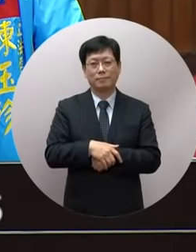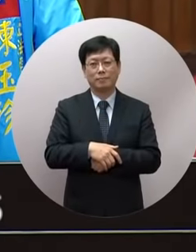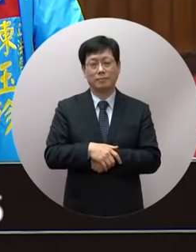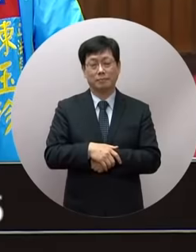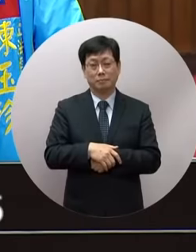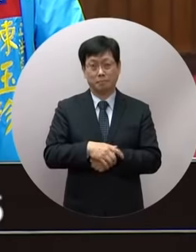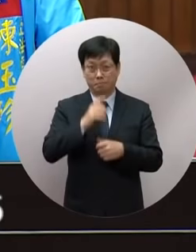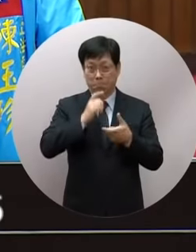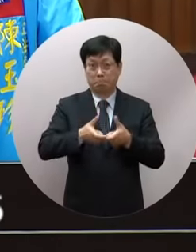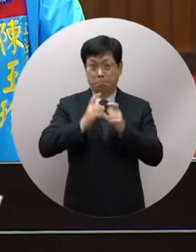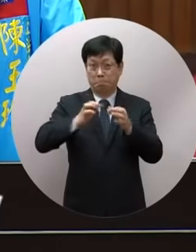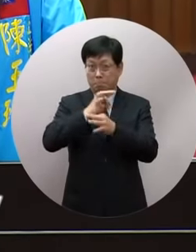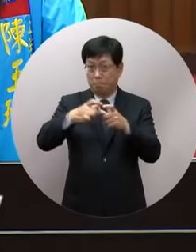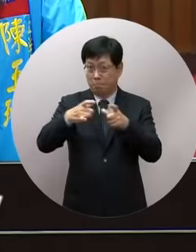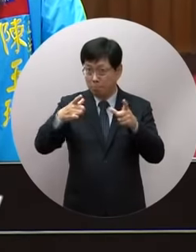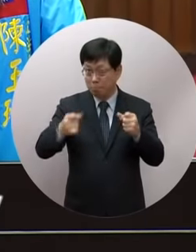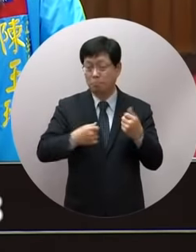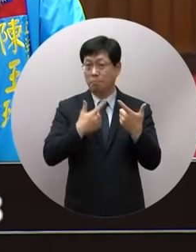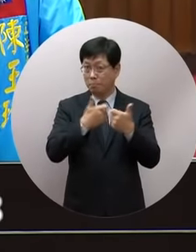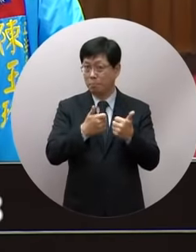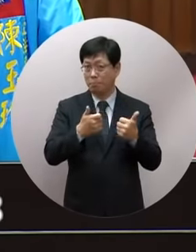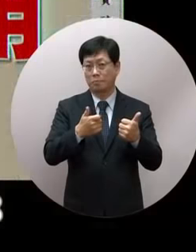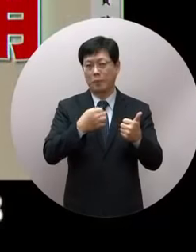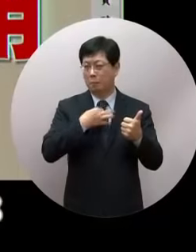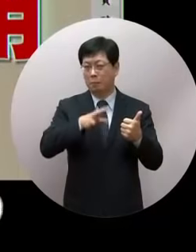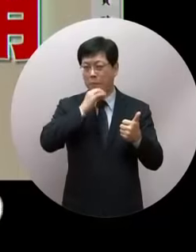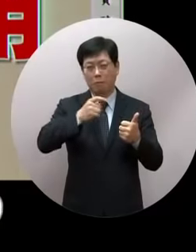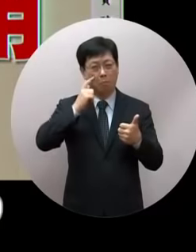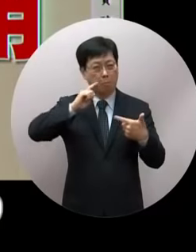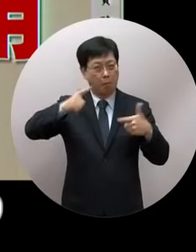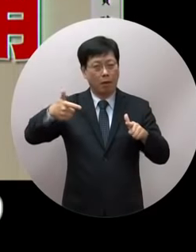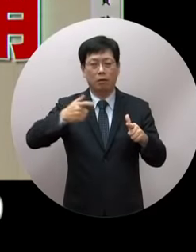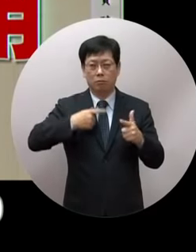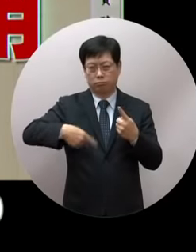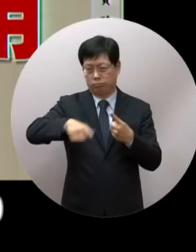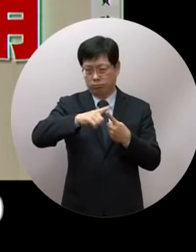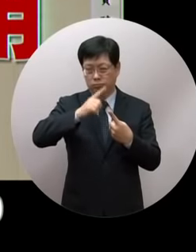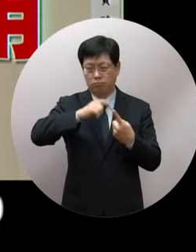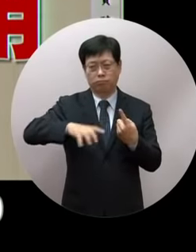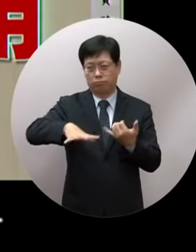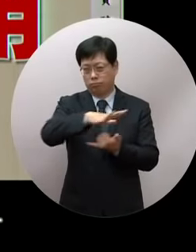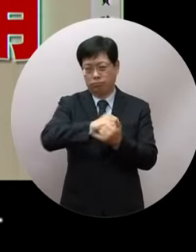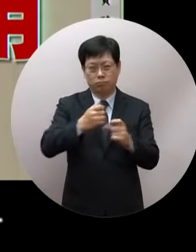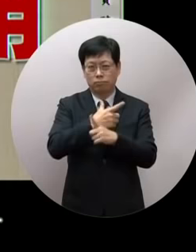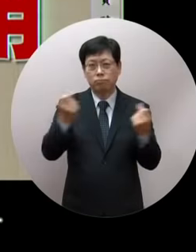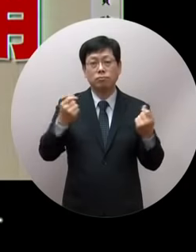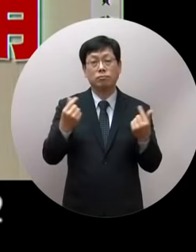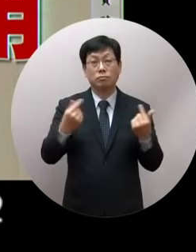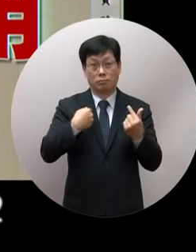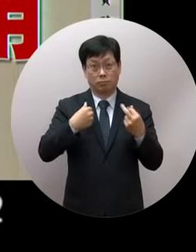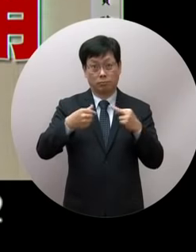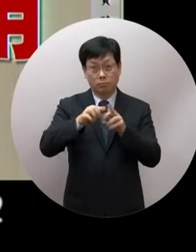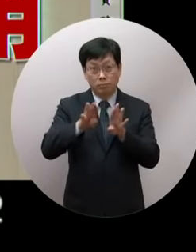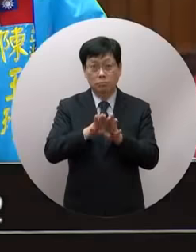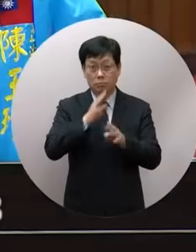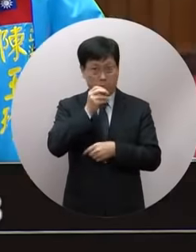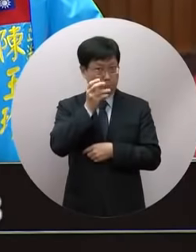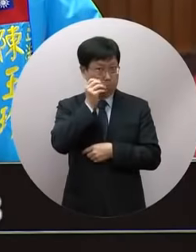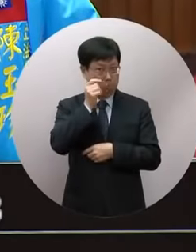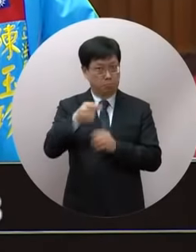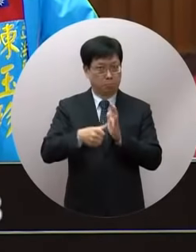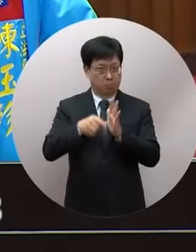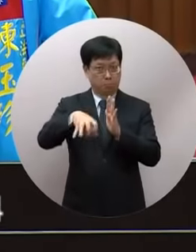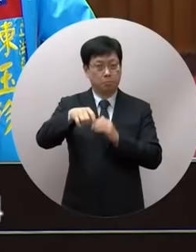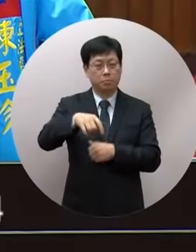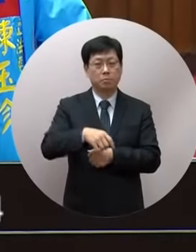振兴券的这个适用范围哈，希望不要有差别待遇，要全线适用。 我们金门是观光立县，